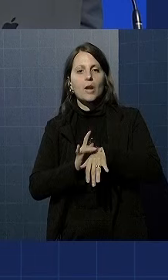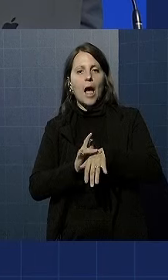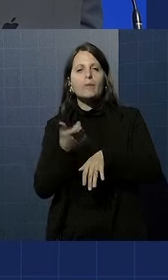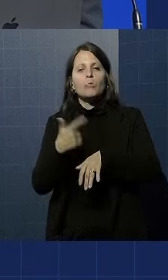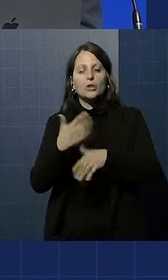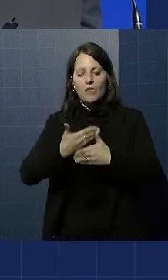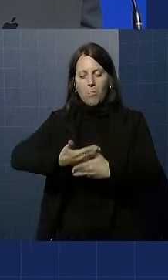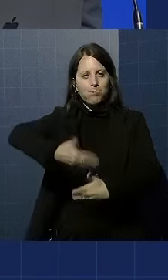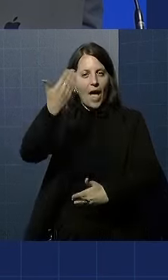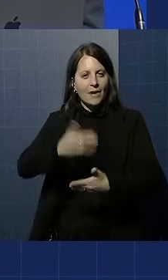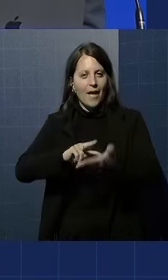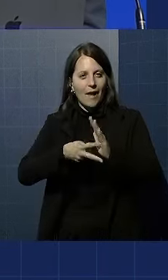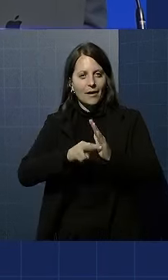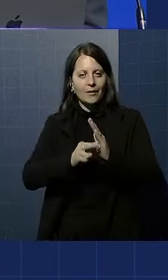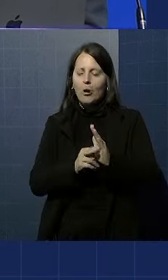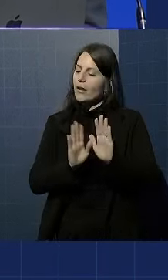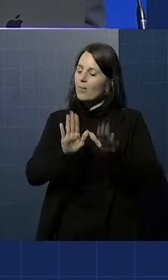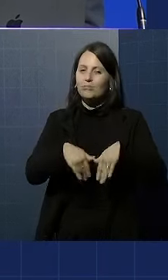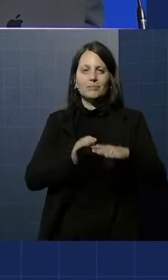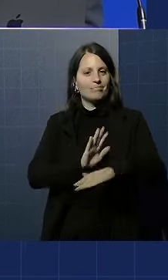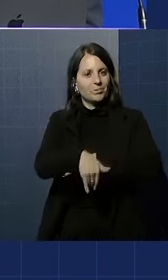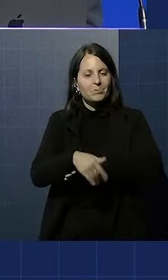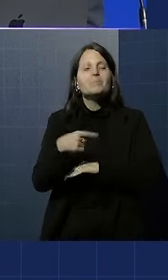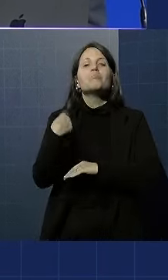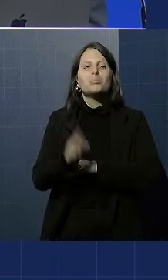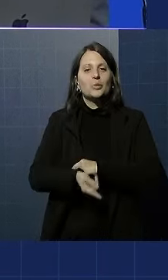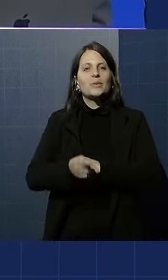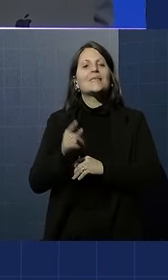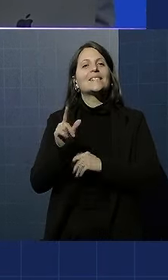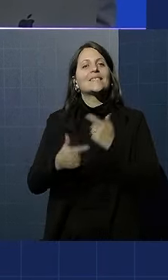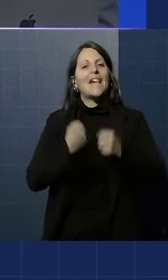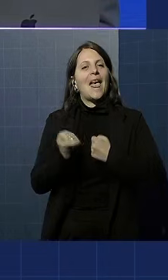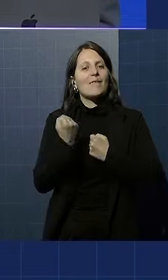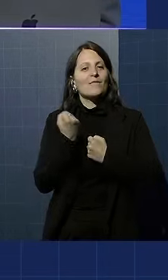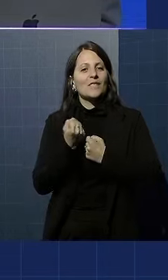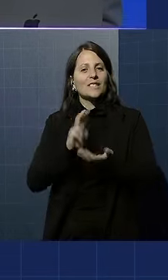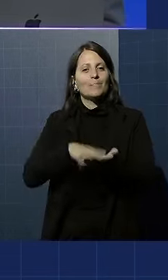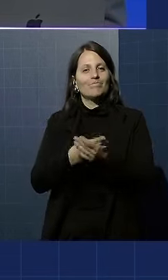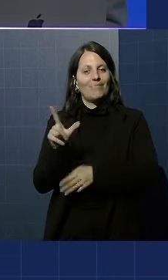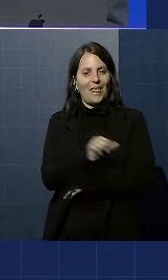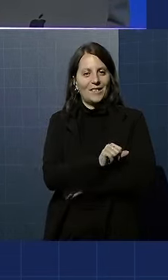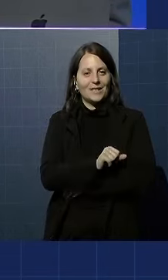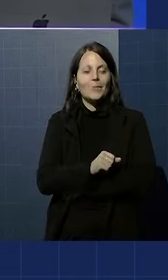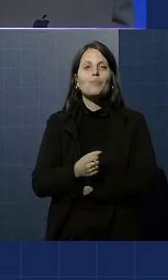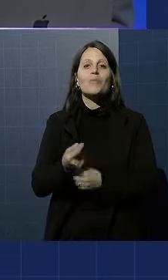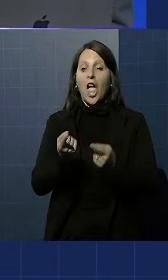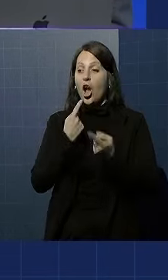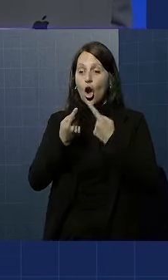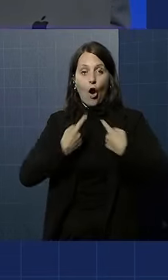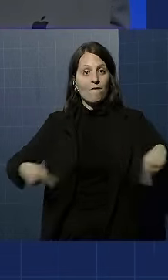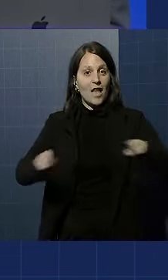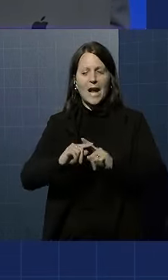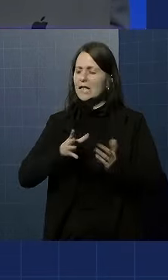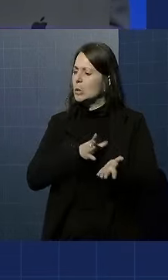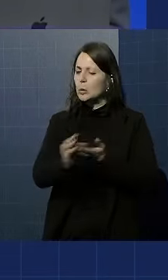architettoniche e grazie a servizi di traduzione LIS. Tutte le conferenze sono videoregistrate, alcune delle quali trasmesse